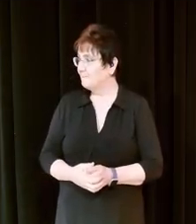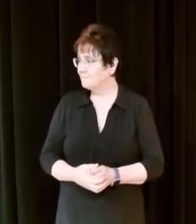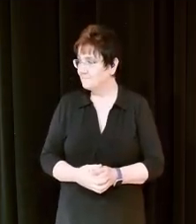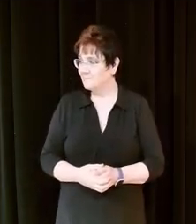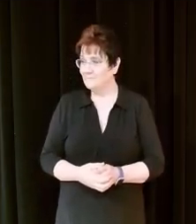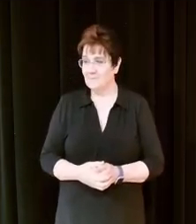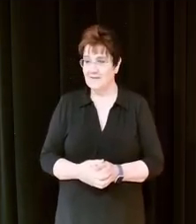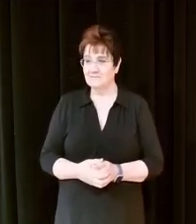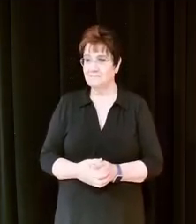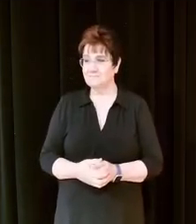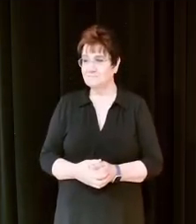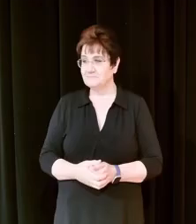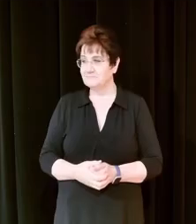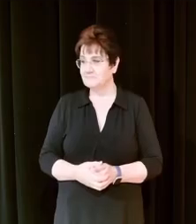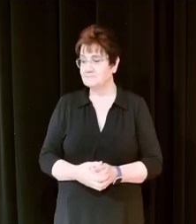genau.